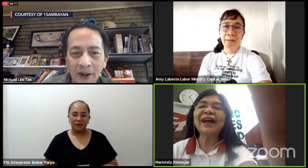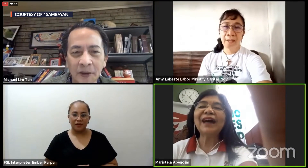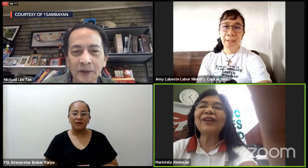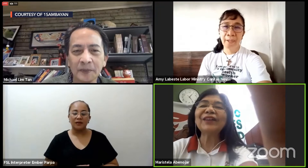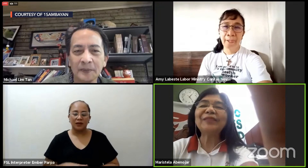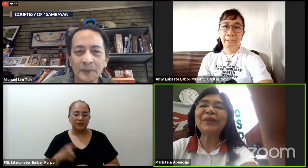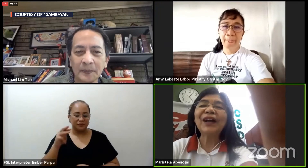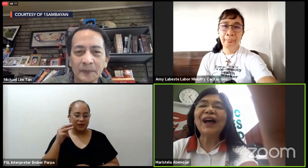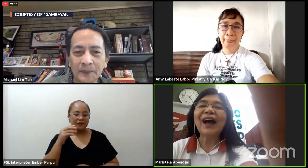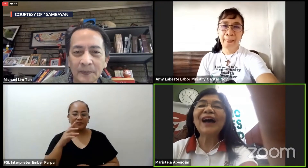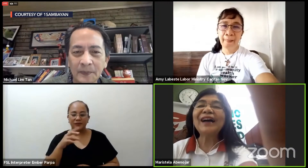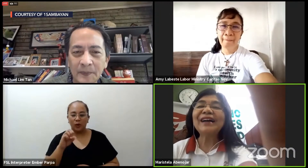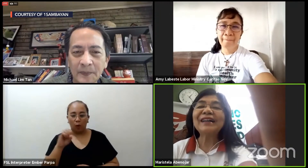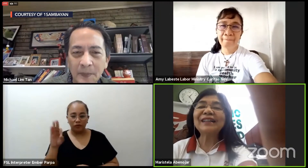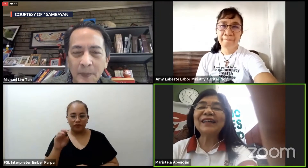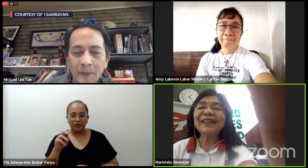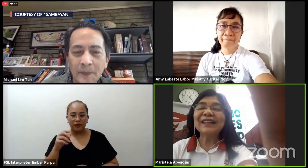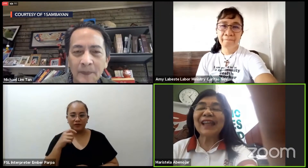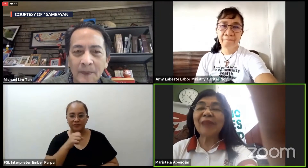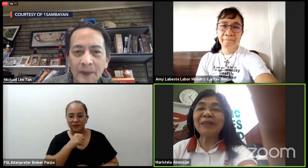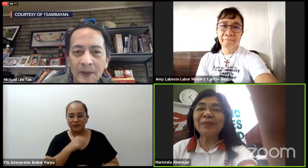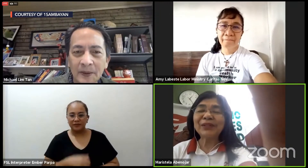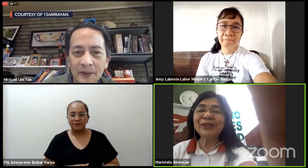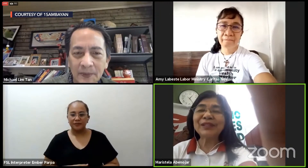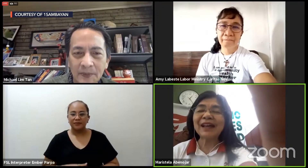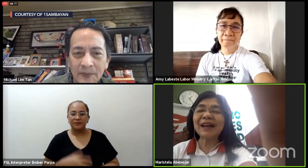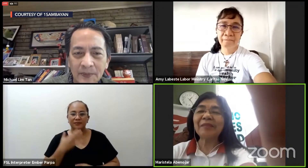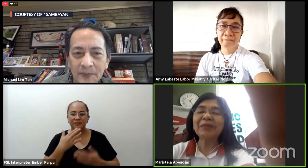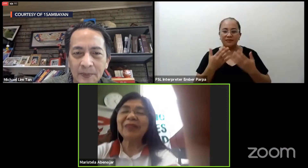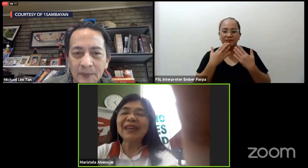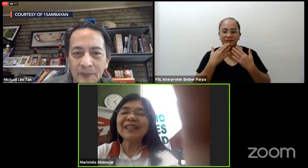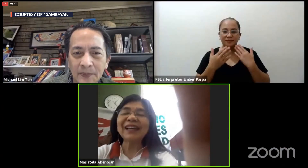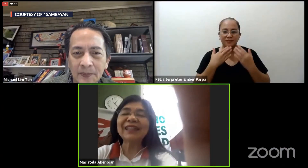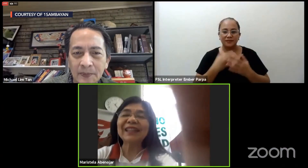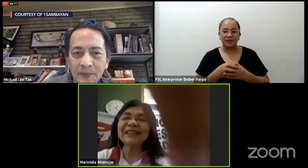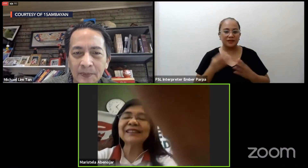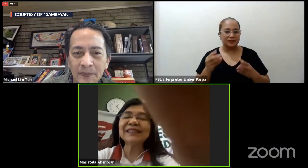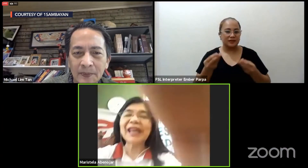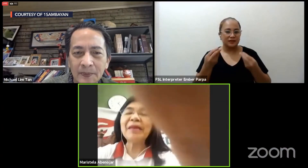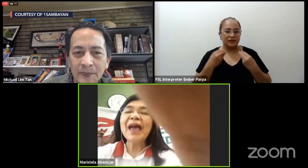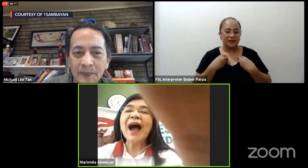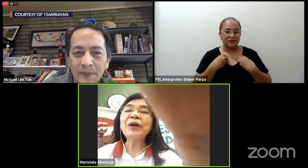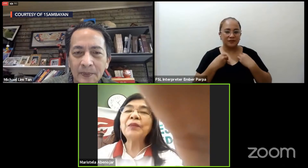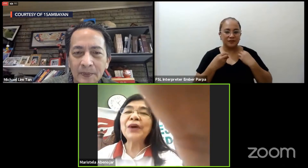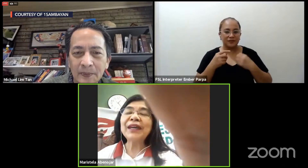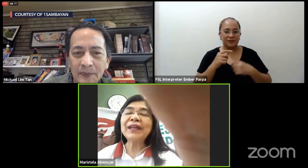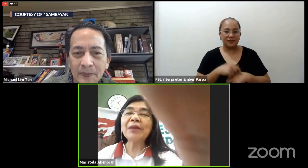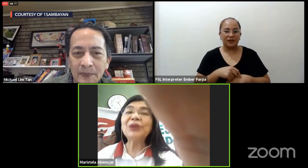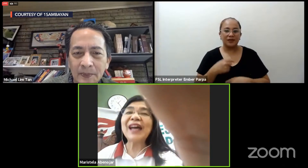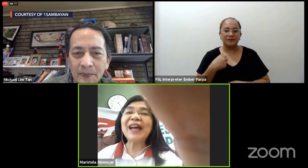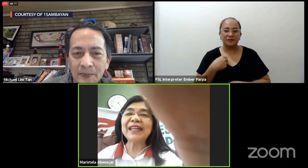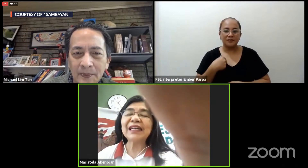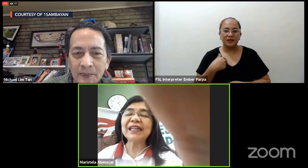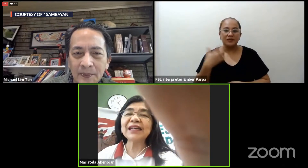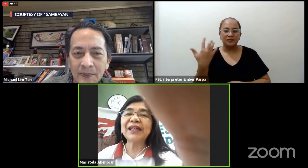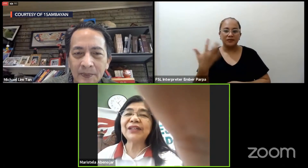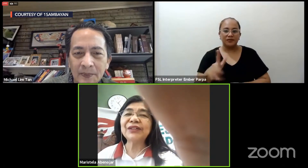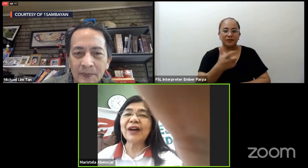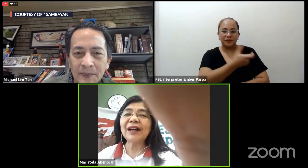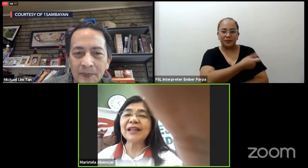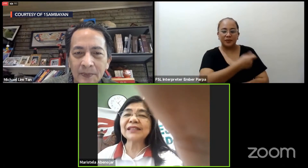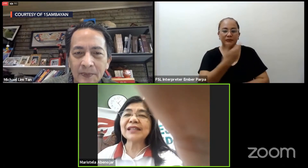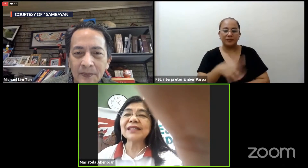Ayan. Ayun. Okay po. Salamat po doon sa pagbibigay sa akin ng time. Ako po ay nabakunahan na